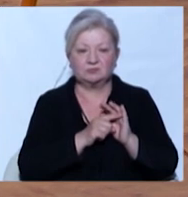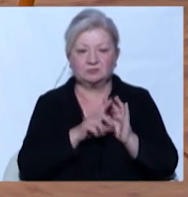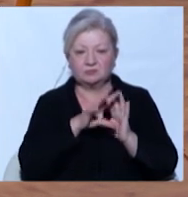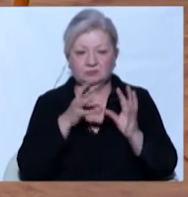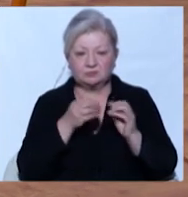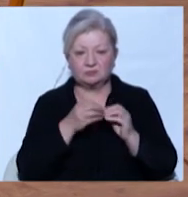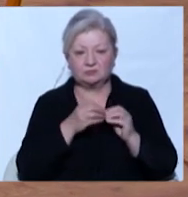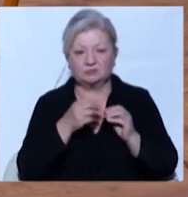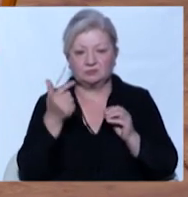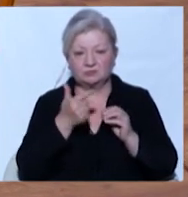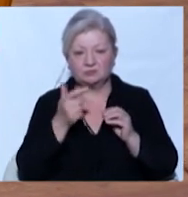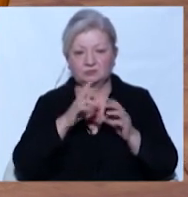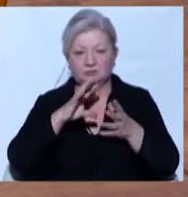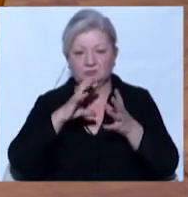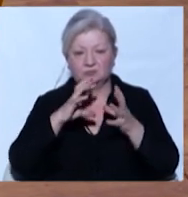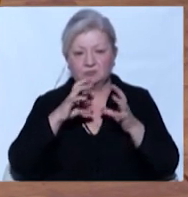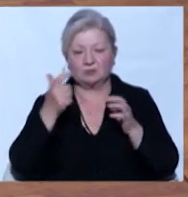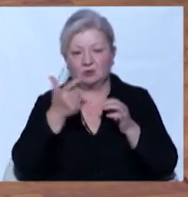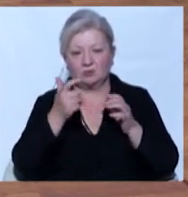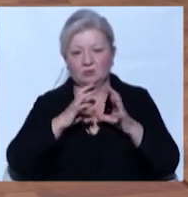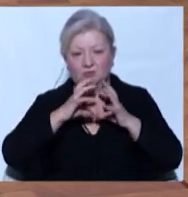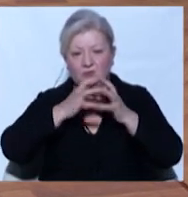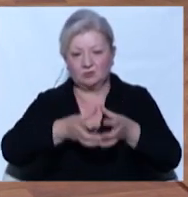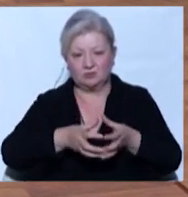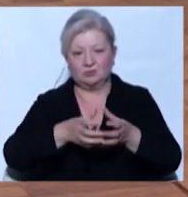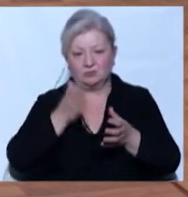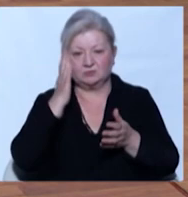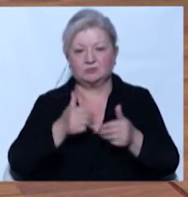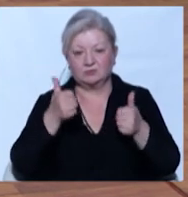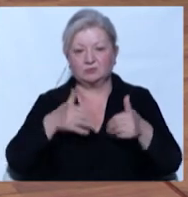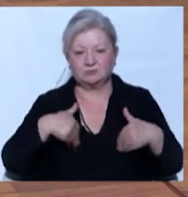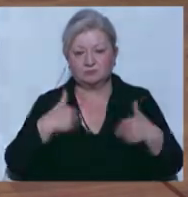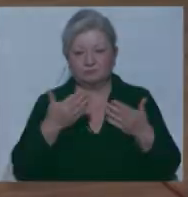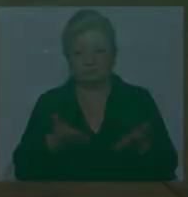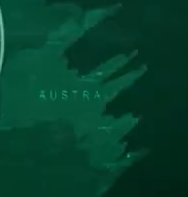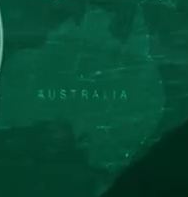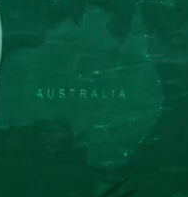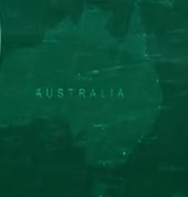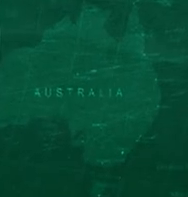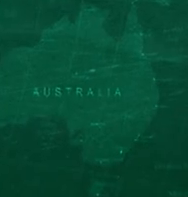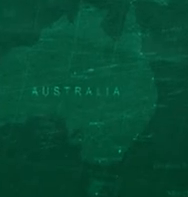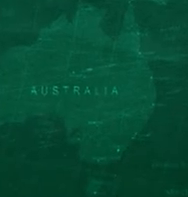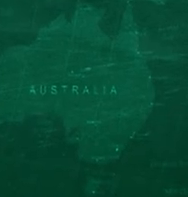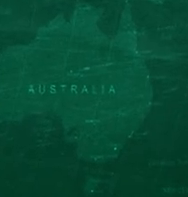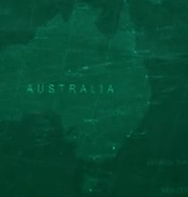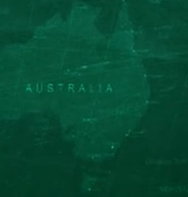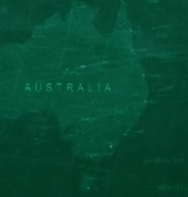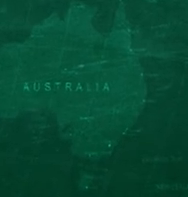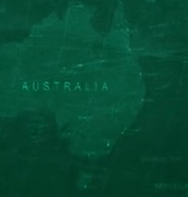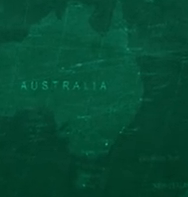კურს მსოფლიოს გლობალური პრობლემების გეოგრაფიას. კარგად ბრძანდებოდეთ, ნახვამდის.